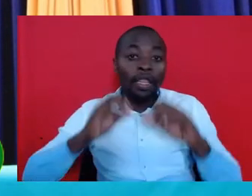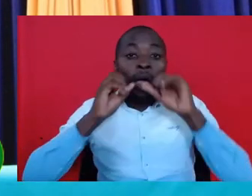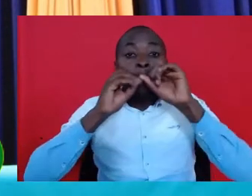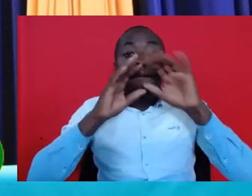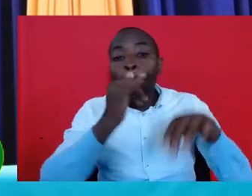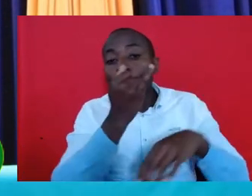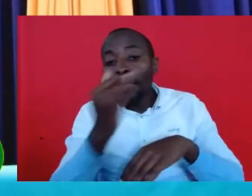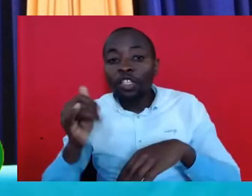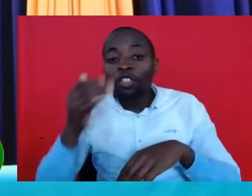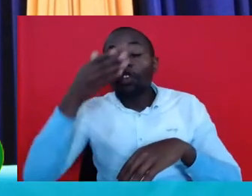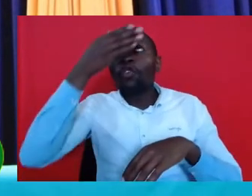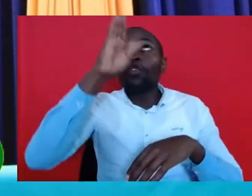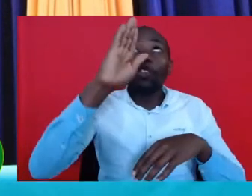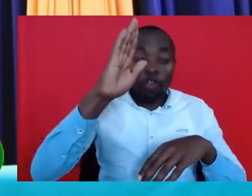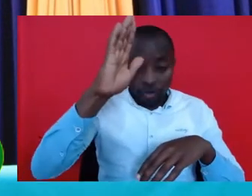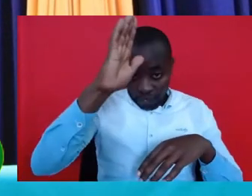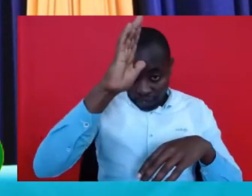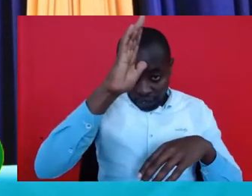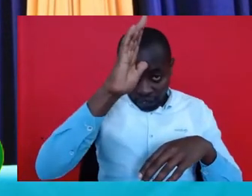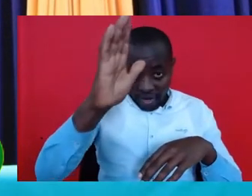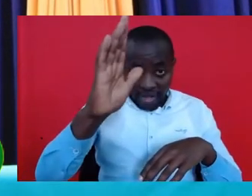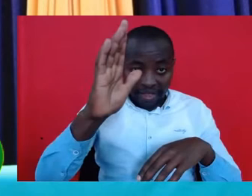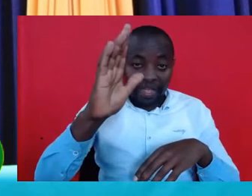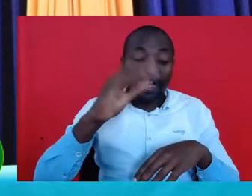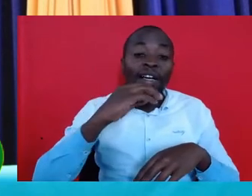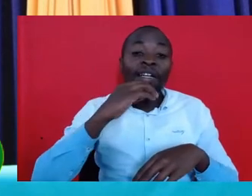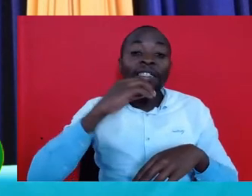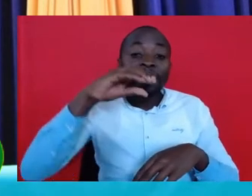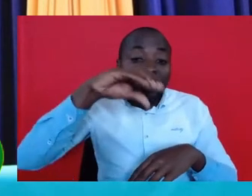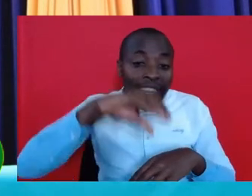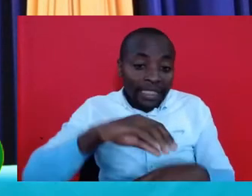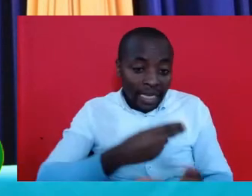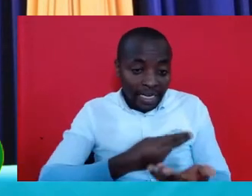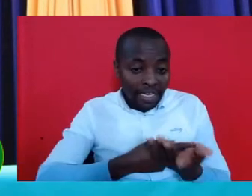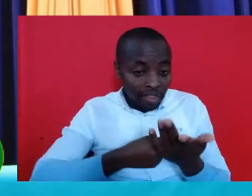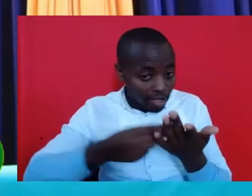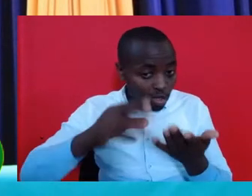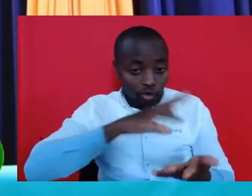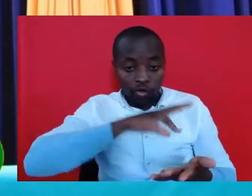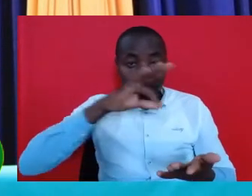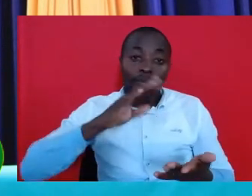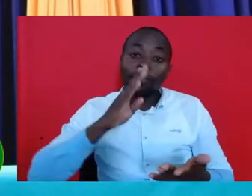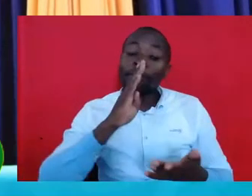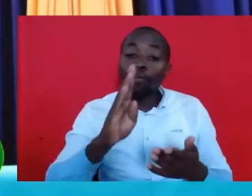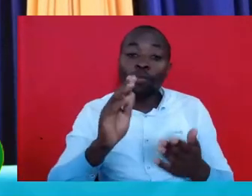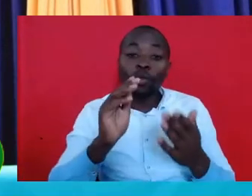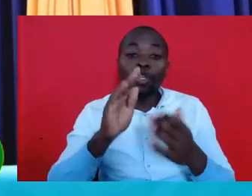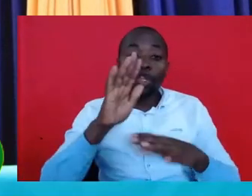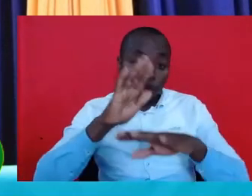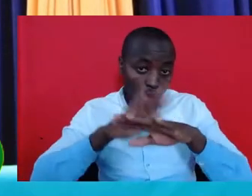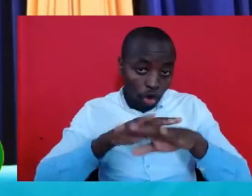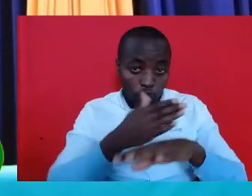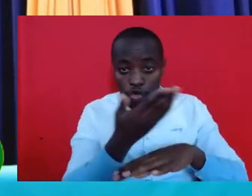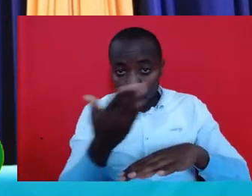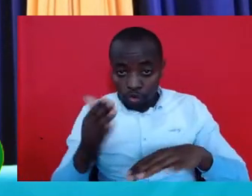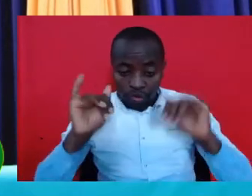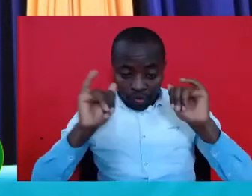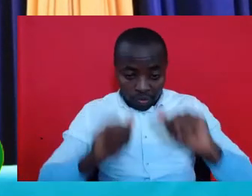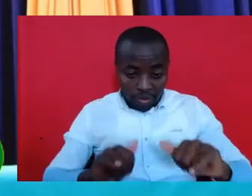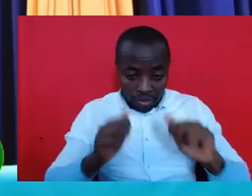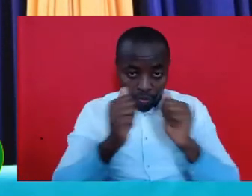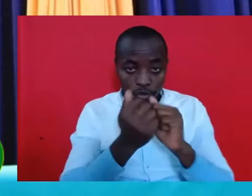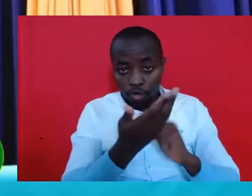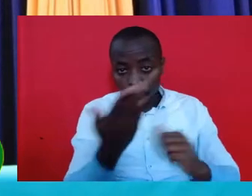Mungu Mwenyezi, Baba na Mwana na Roho Mtakatifu iwe kwenu, ikae nanyi